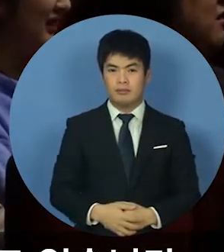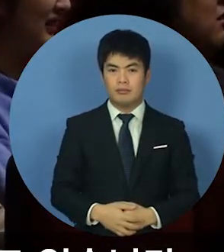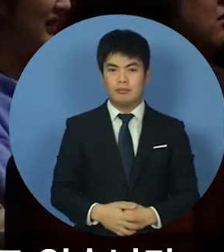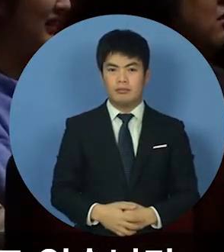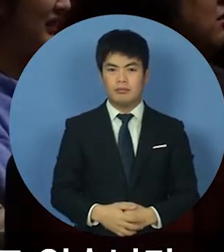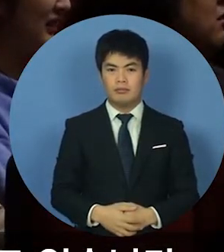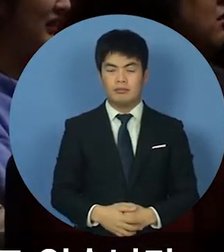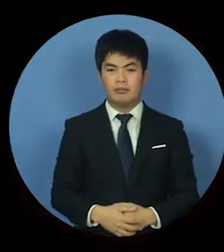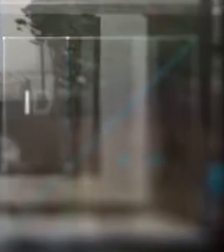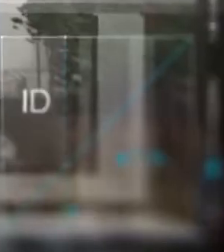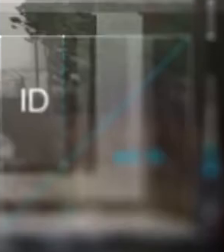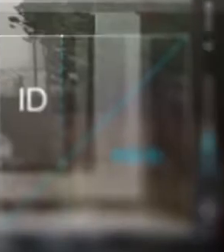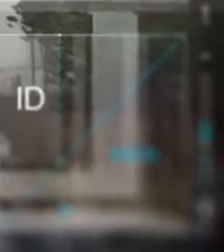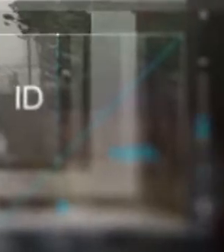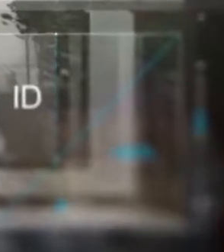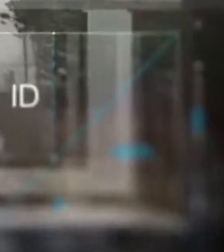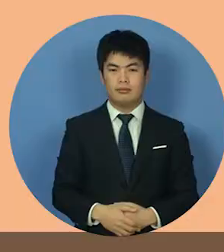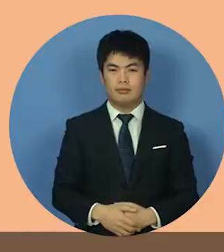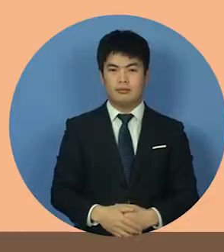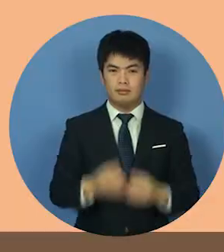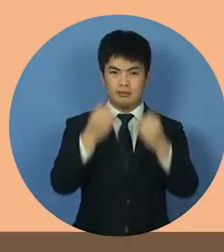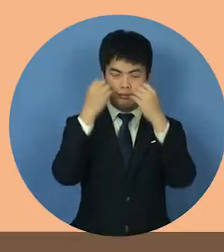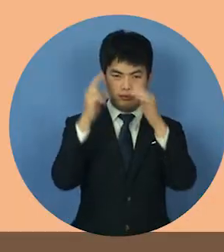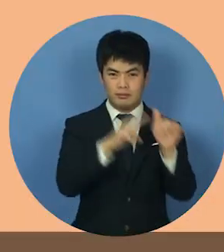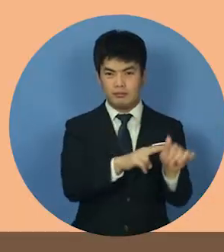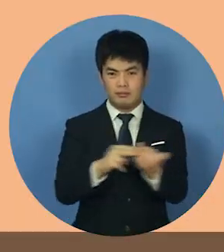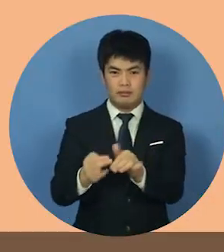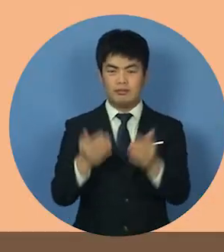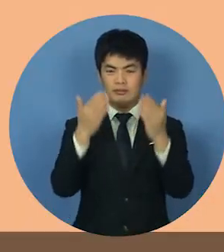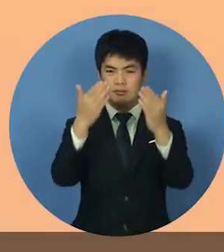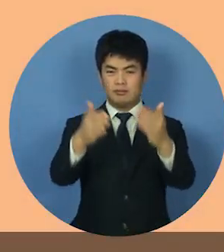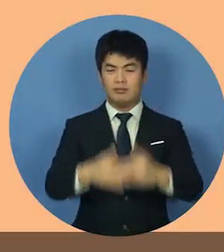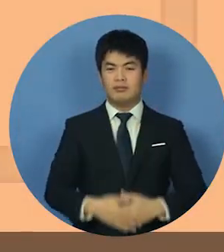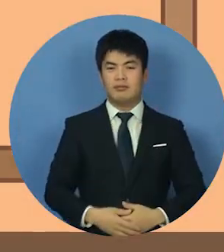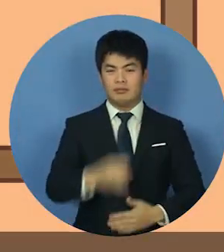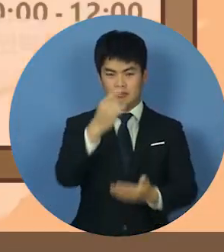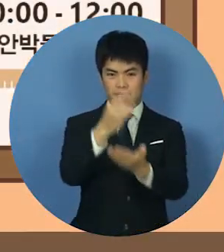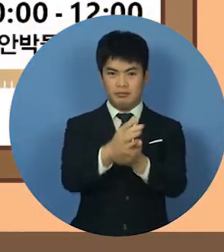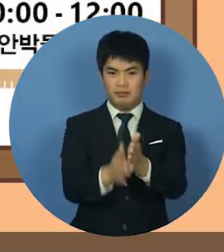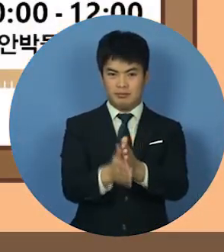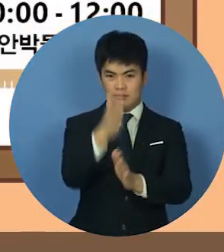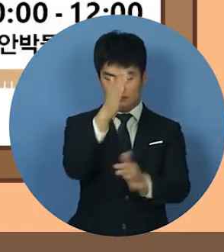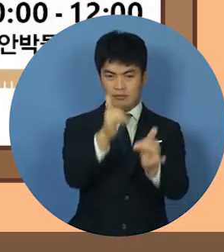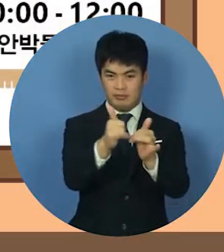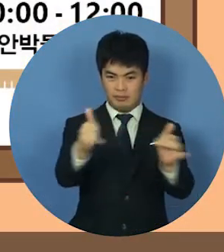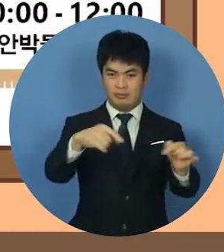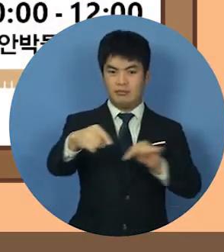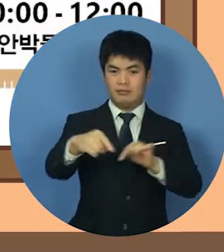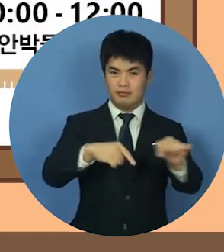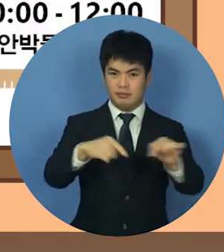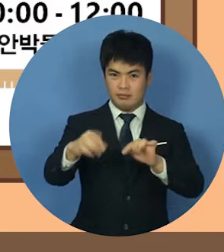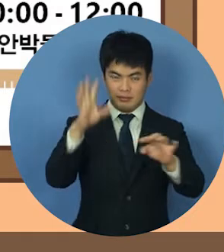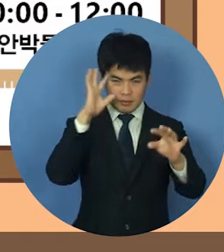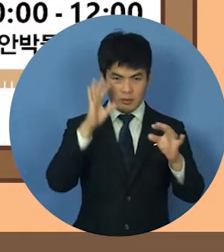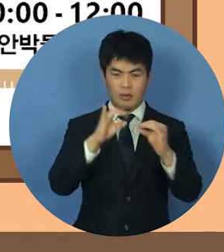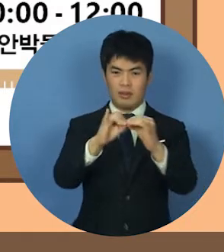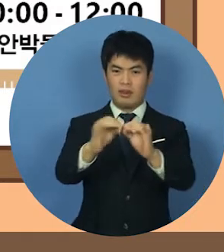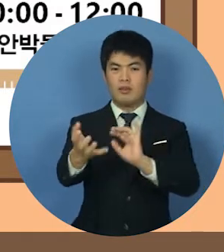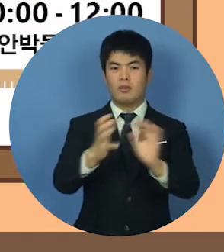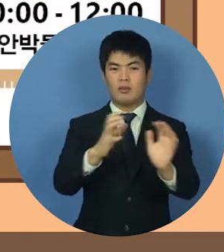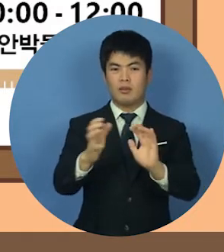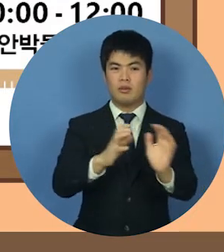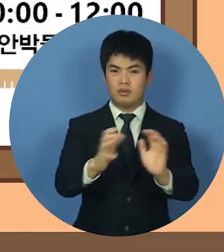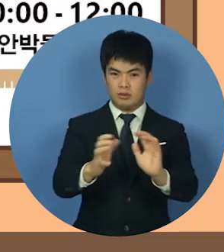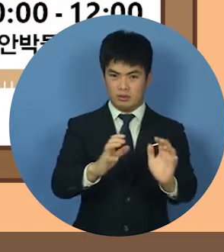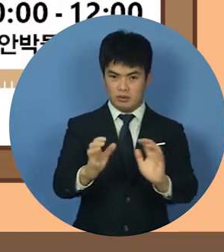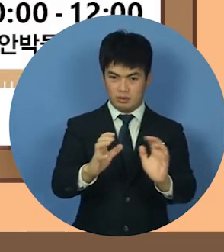있습니다. 생생정보입니다. 천안시는 인구정책 시민공감 토크 콘서트에